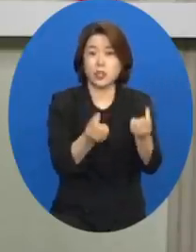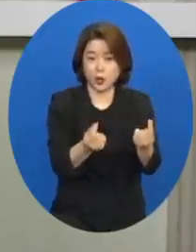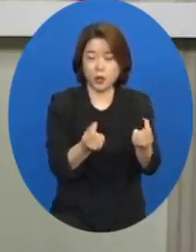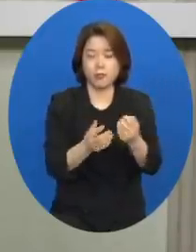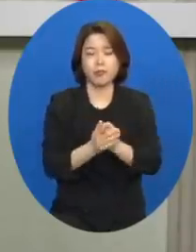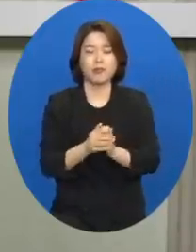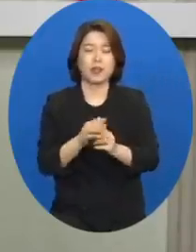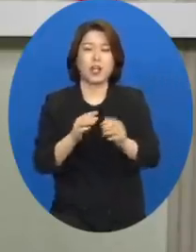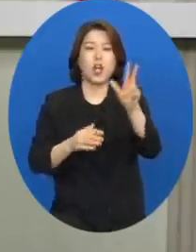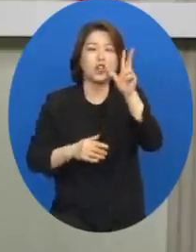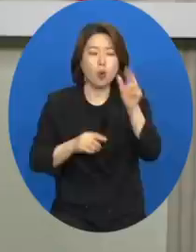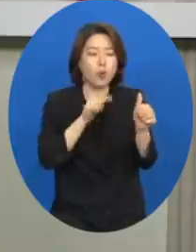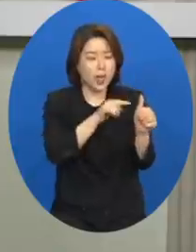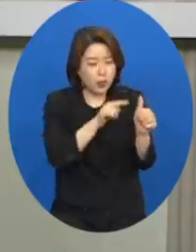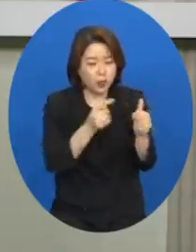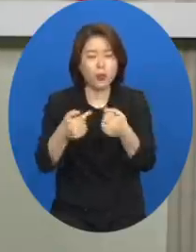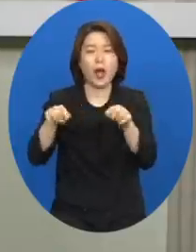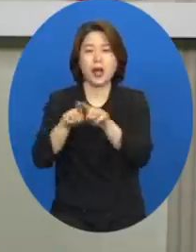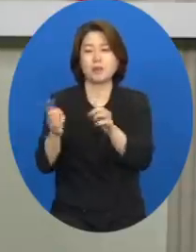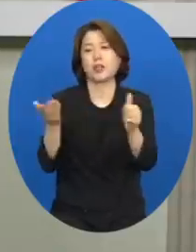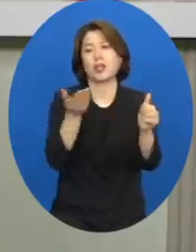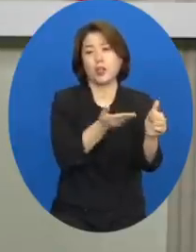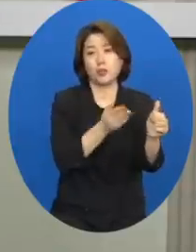너와 함께 하겠다는 겁니다